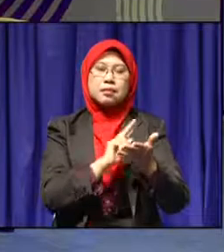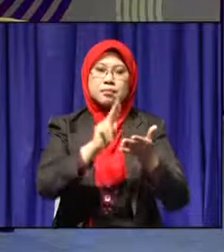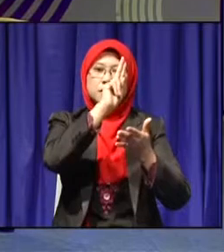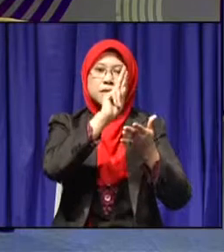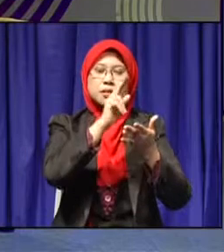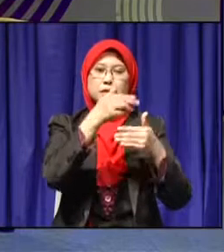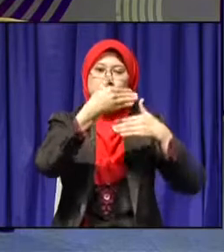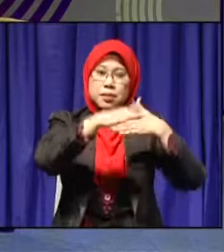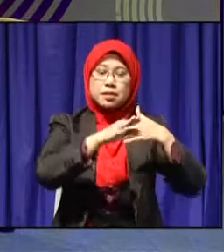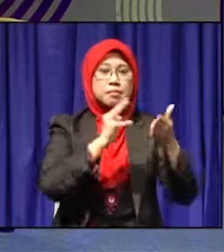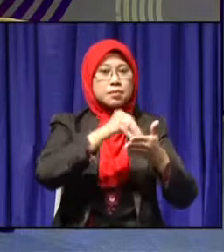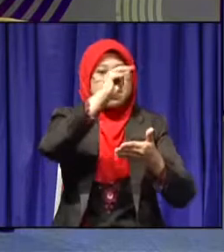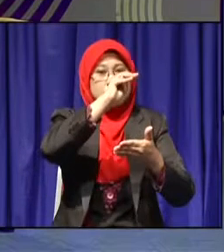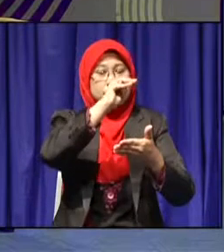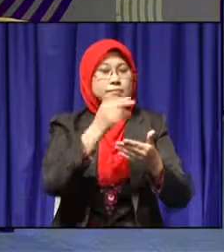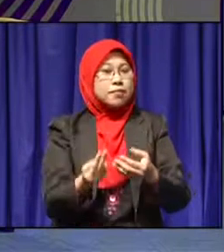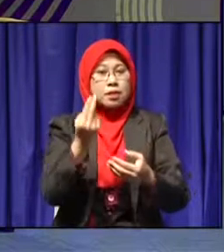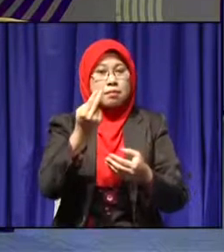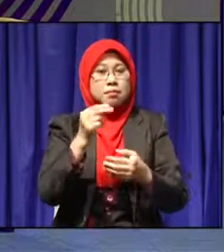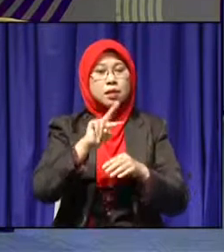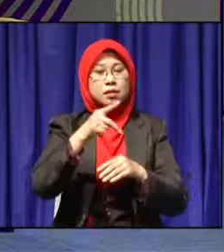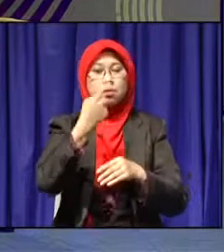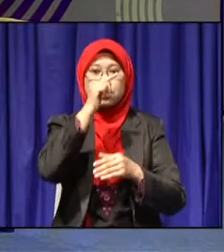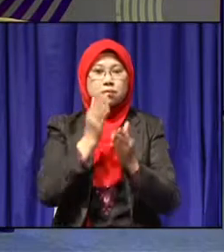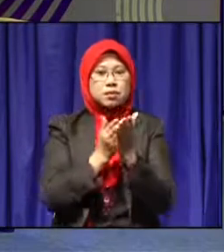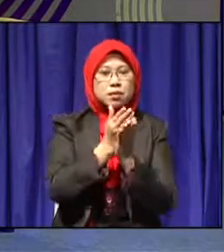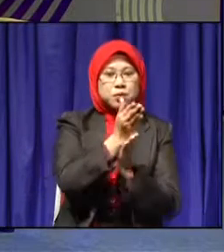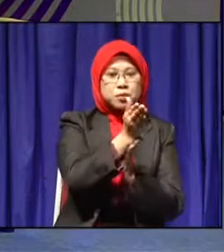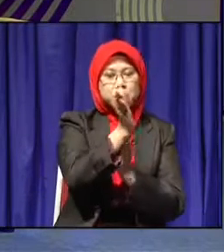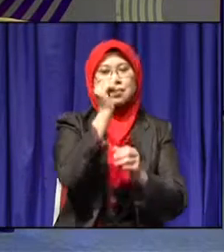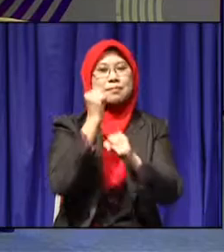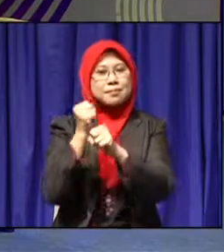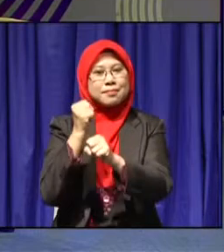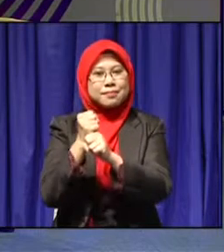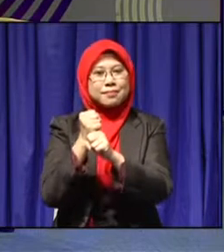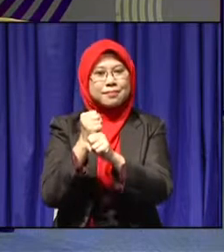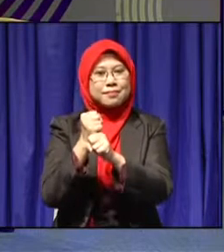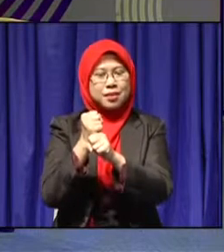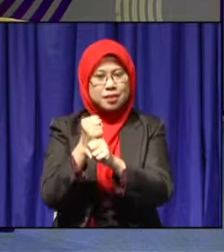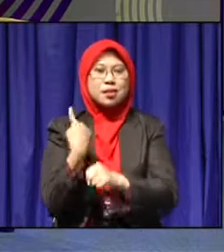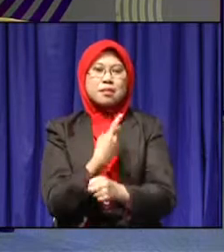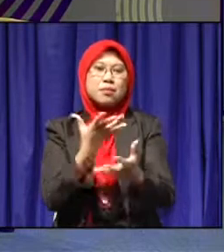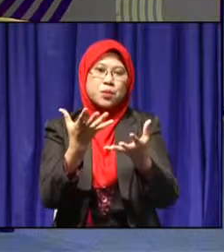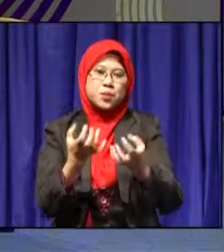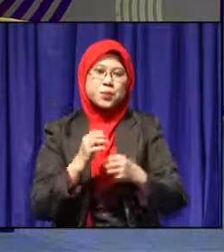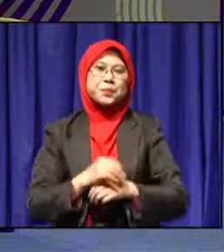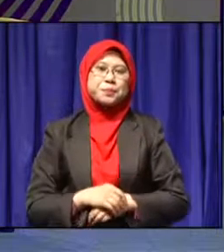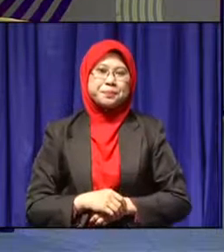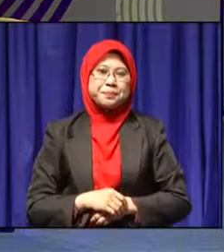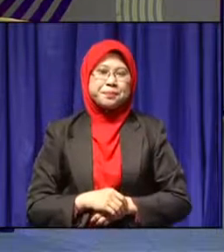lepas menengah pun hendak meneruskan terus ke bidang kerjanya itu yang kami hasratkan